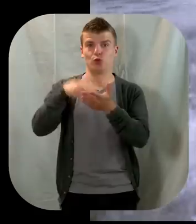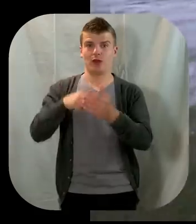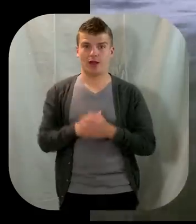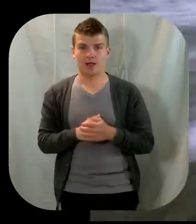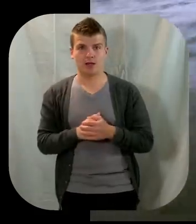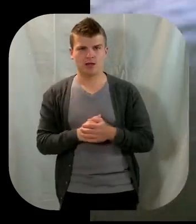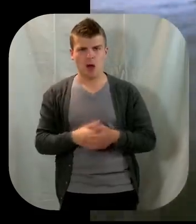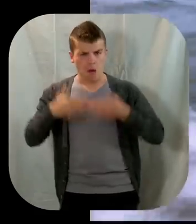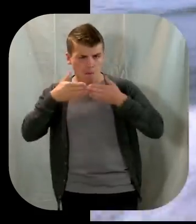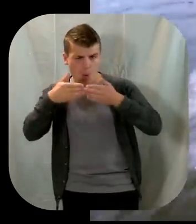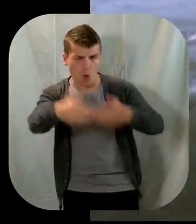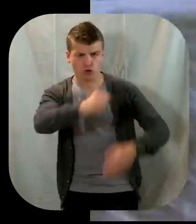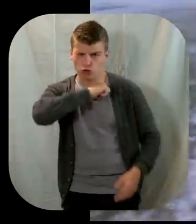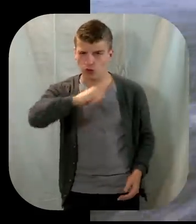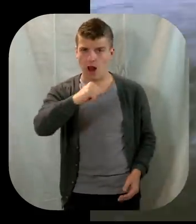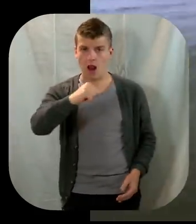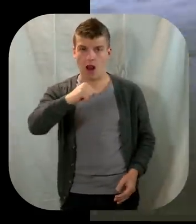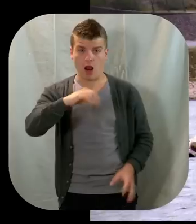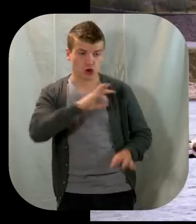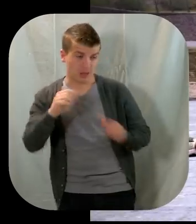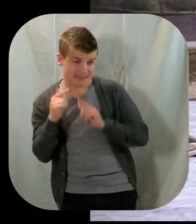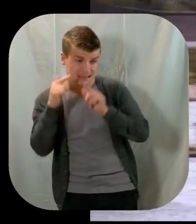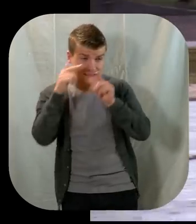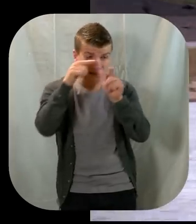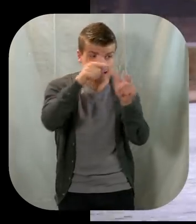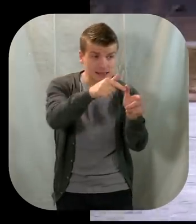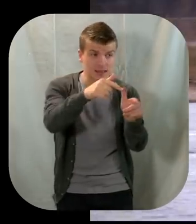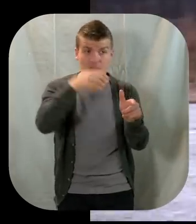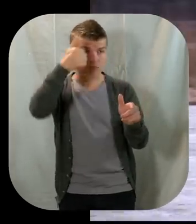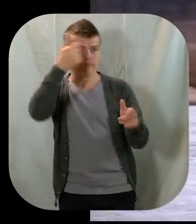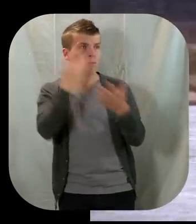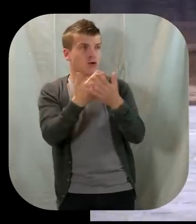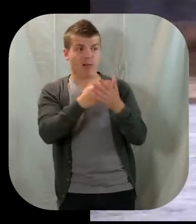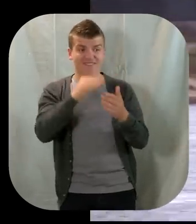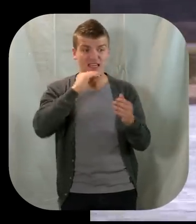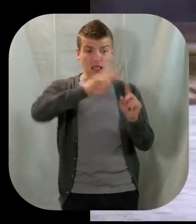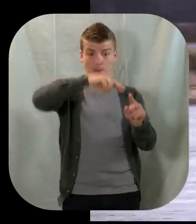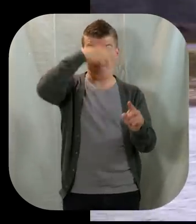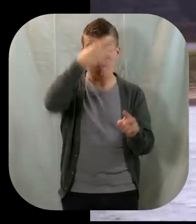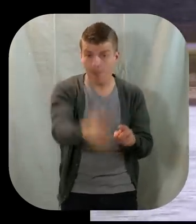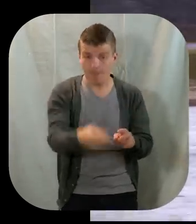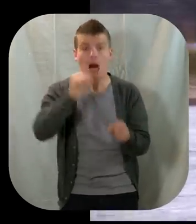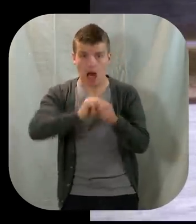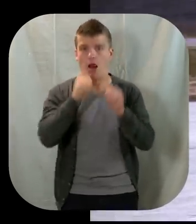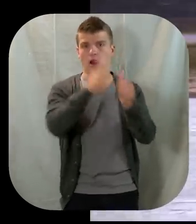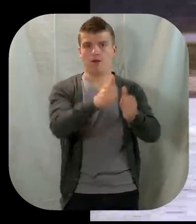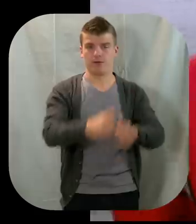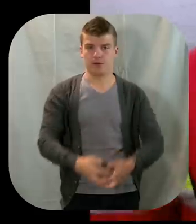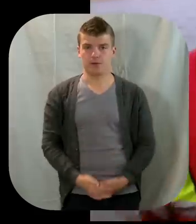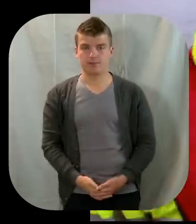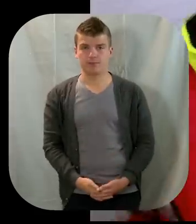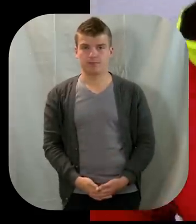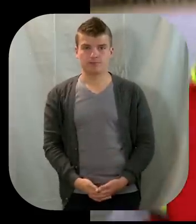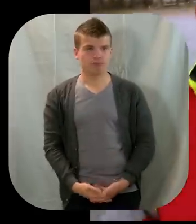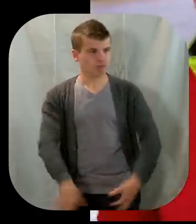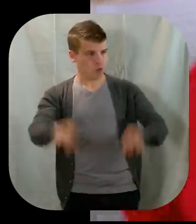hat man schnelle Boote, die schnell zur Stille sind, wenn zum Beispiel jemand vom Orkan ins Wasser geblasen wird. Gut,